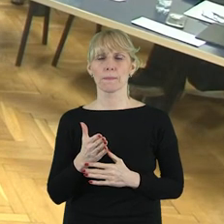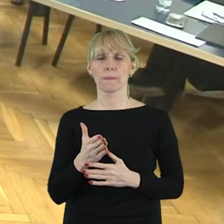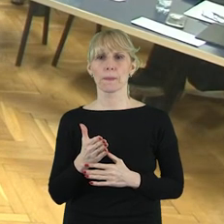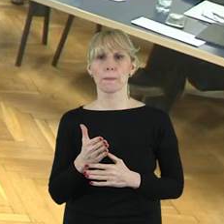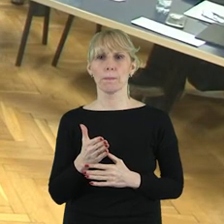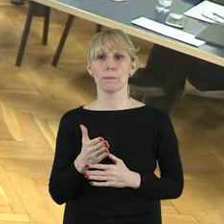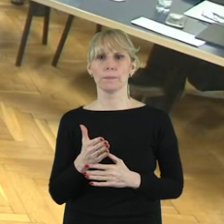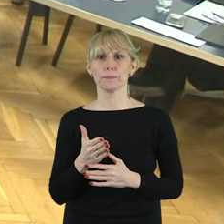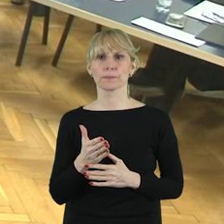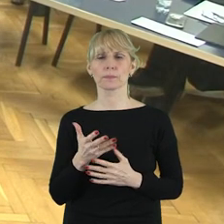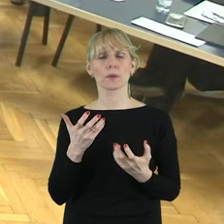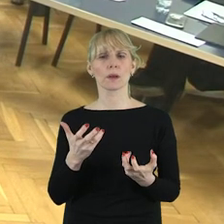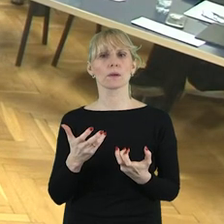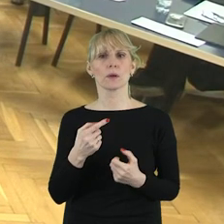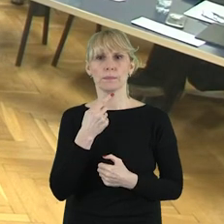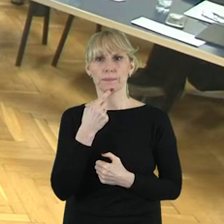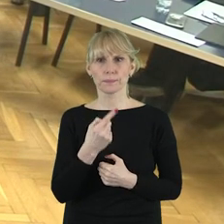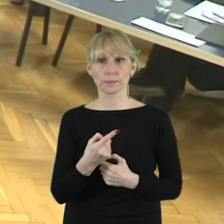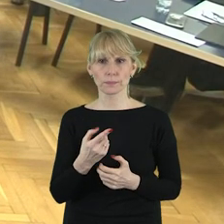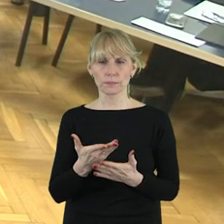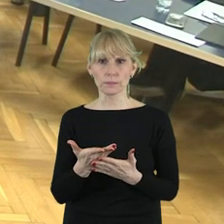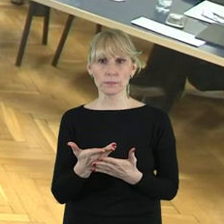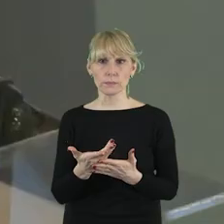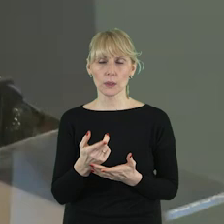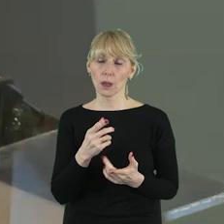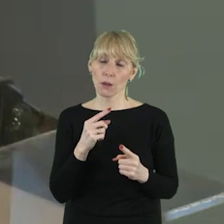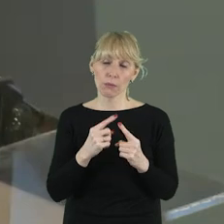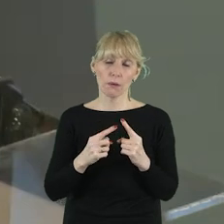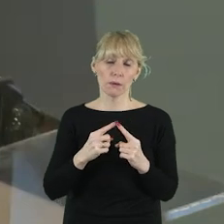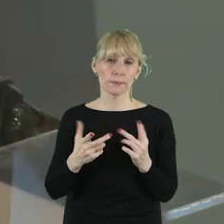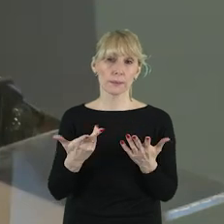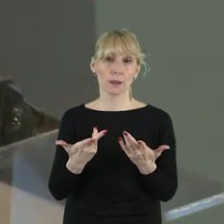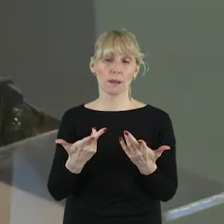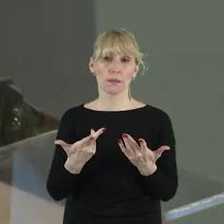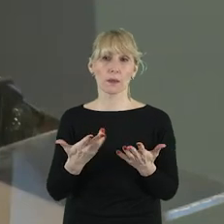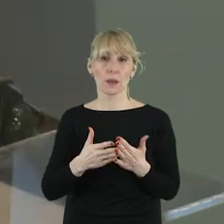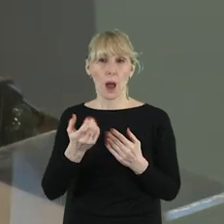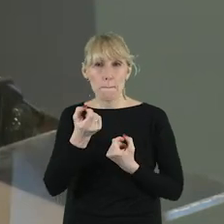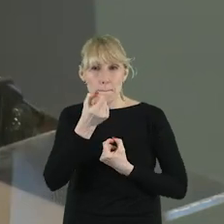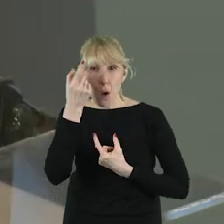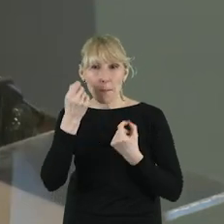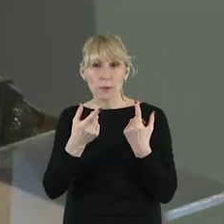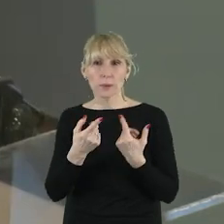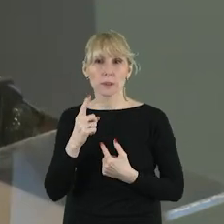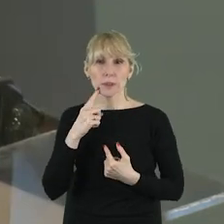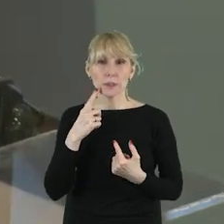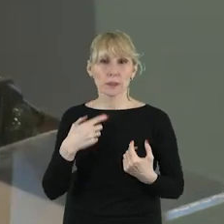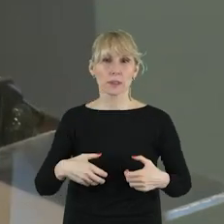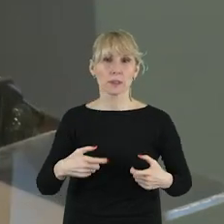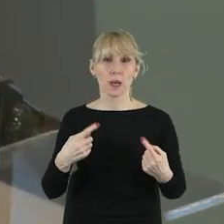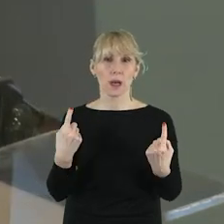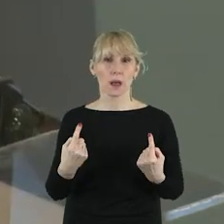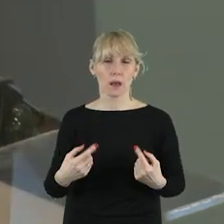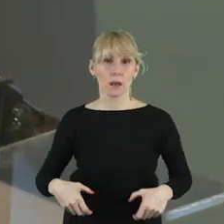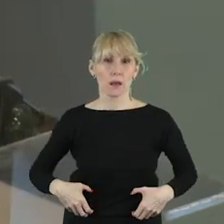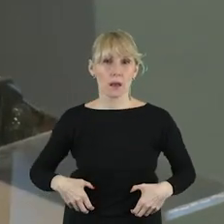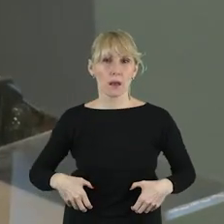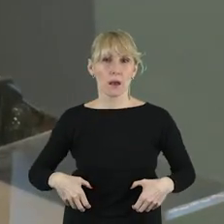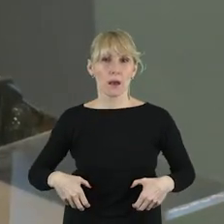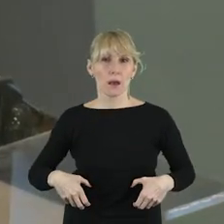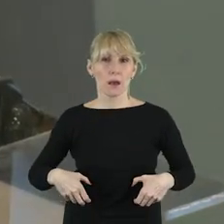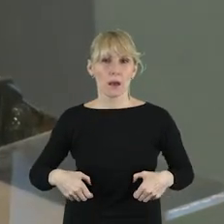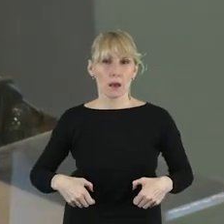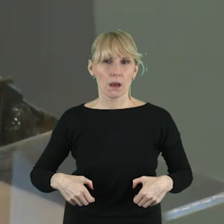humorystycznego pomysłu, żeby to lokalna społeczność szukała wynajmującego pomieszczenia na potrzeby oddziału